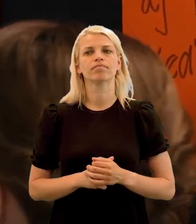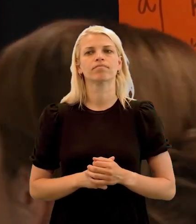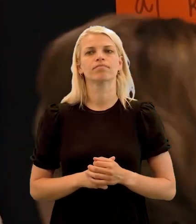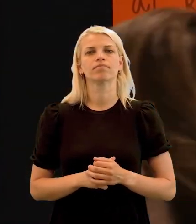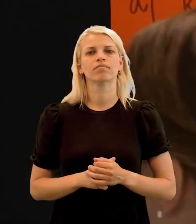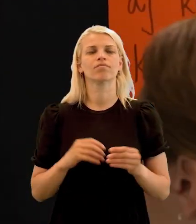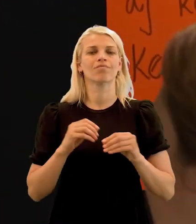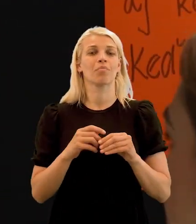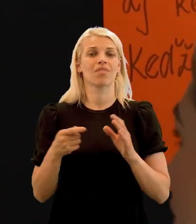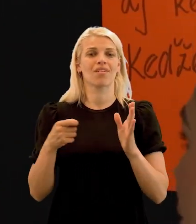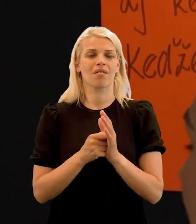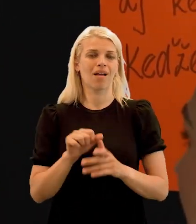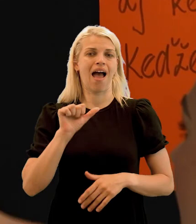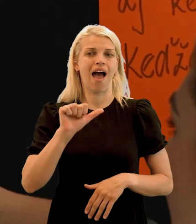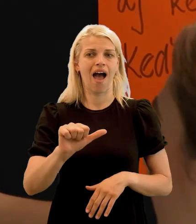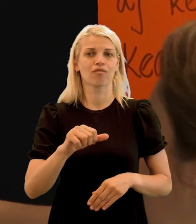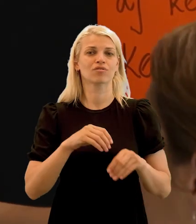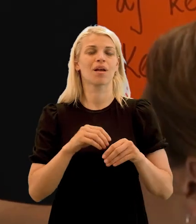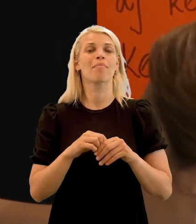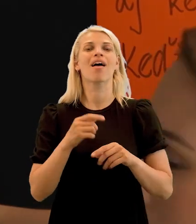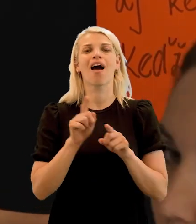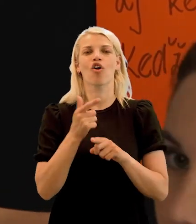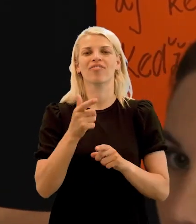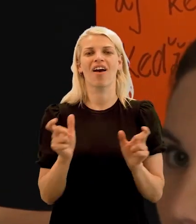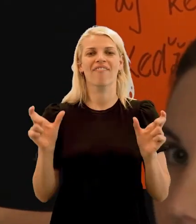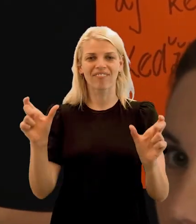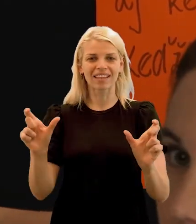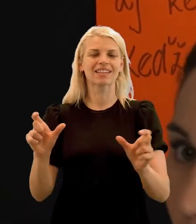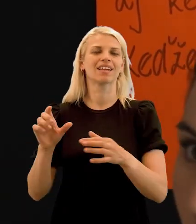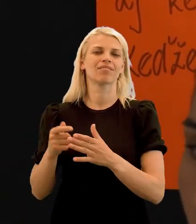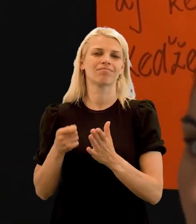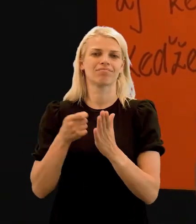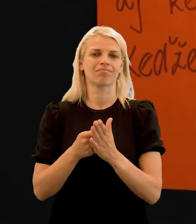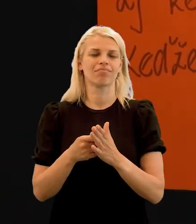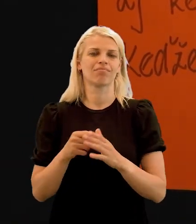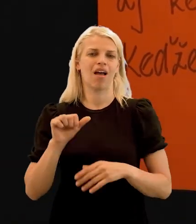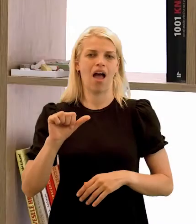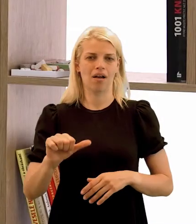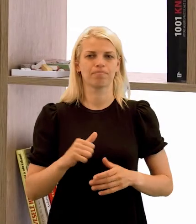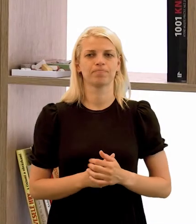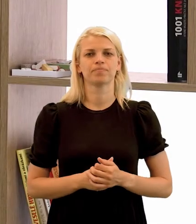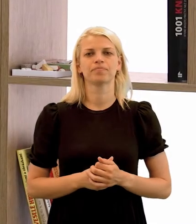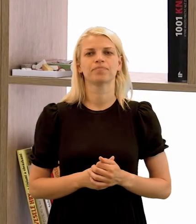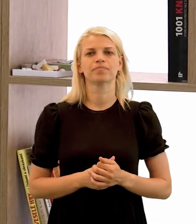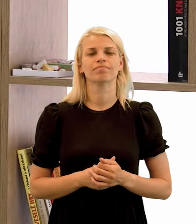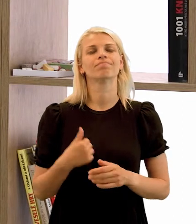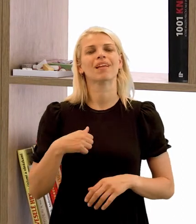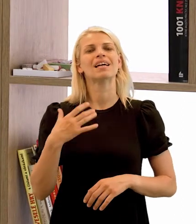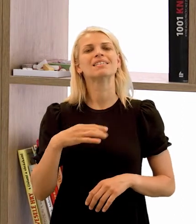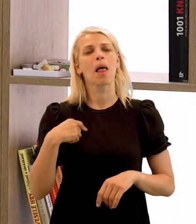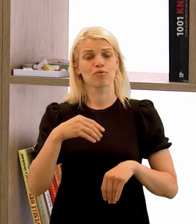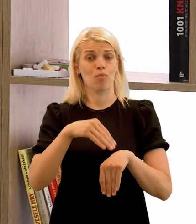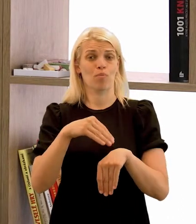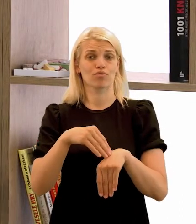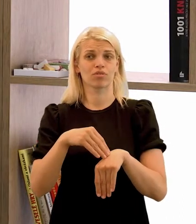ten vzťah tých viet zlúčime a napíšeme, môžeme tam napísať spojku a. Chcela by som vás